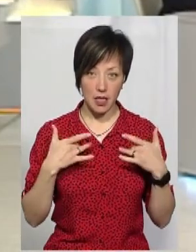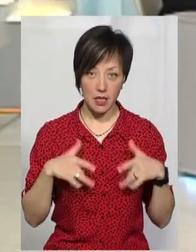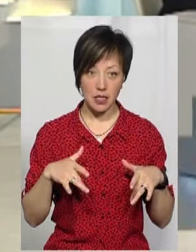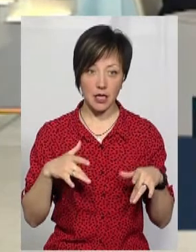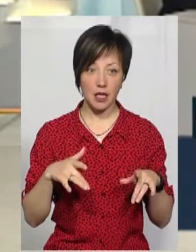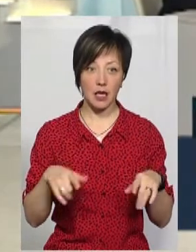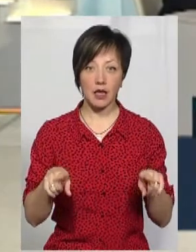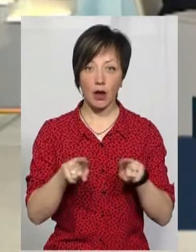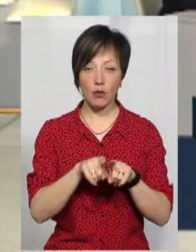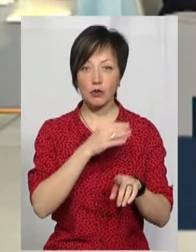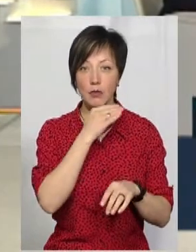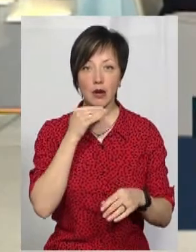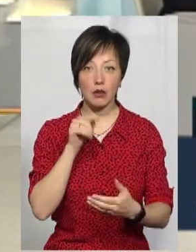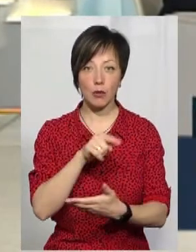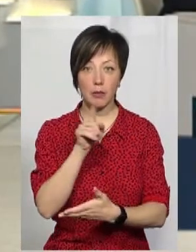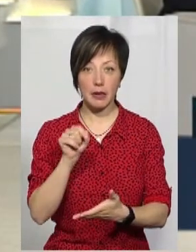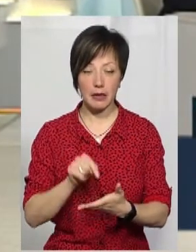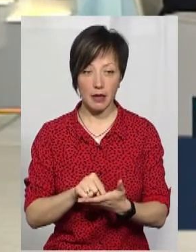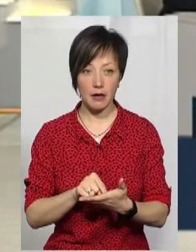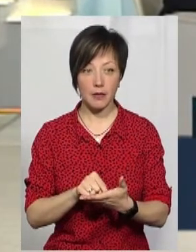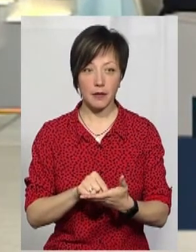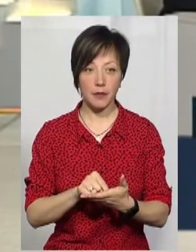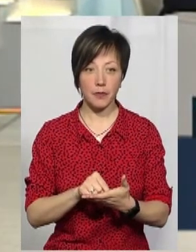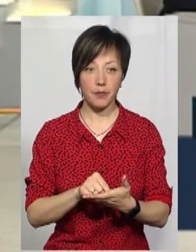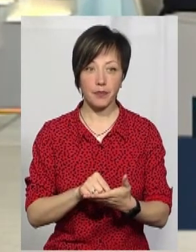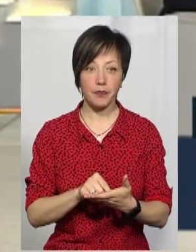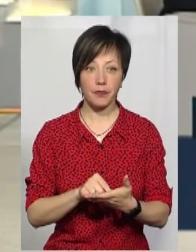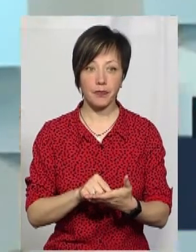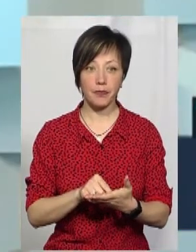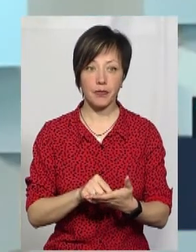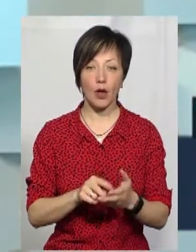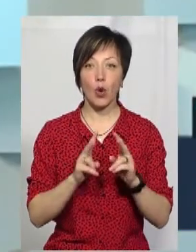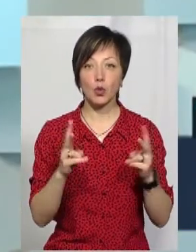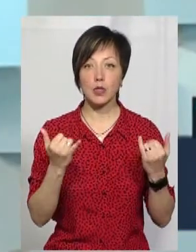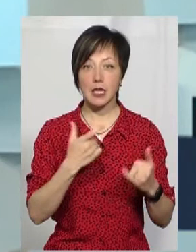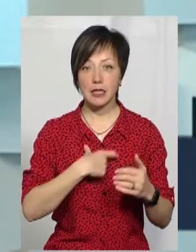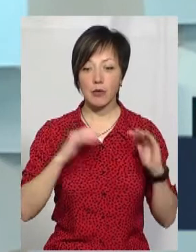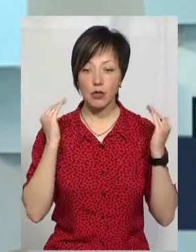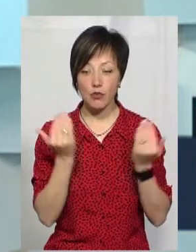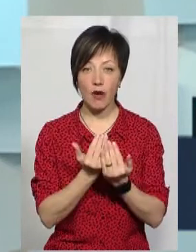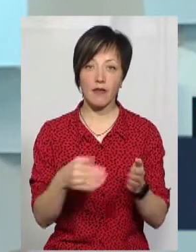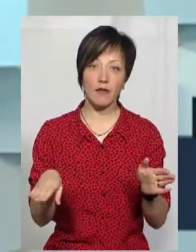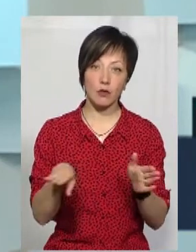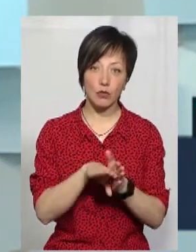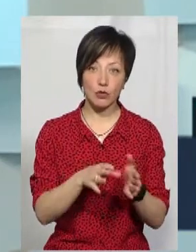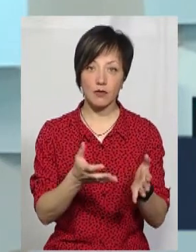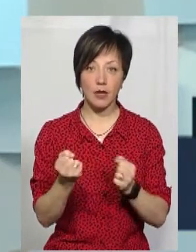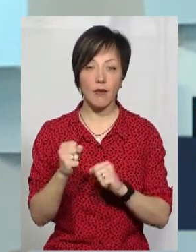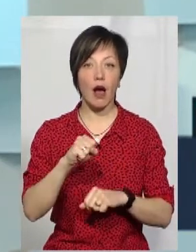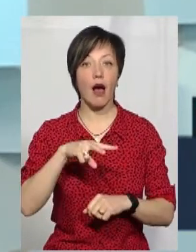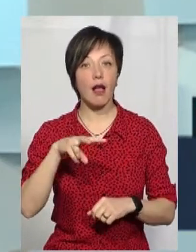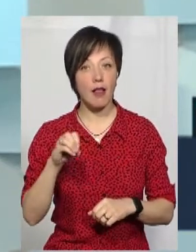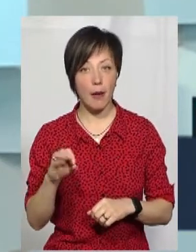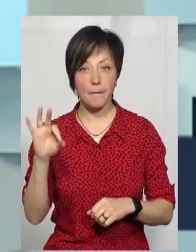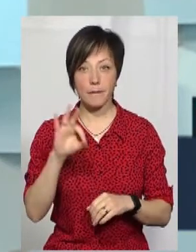щодо звільнення також там є багато питань. Хто пішов на самоізолювався, хто зараз знаходиться в відпустці, взяв відпустку. Але